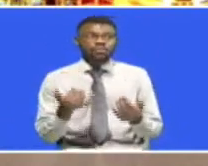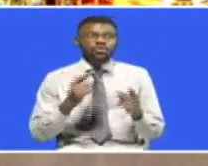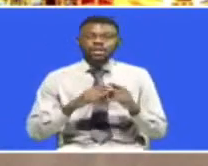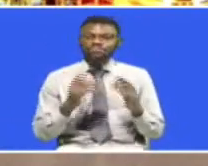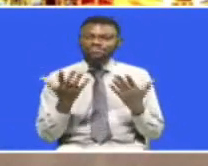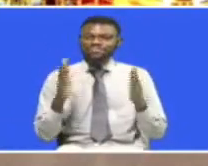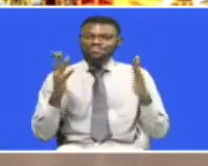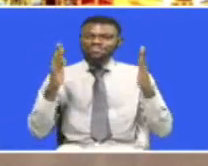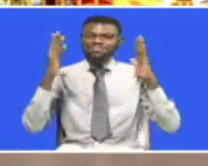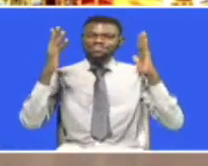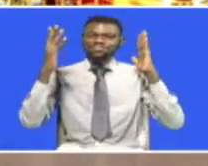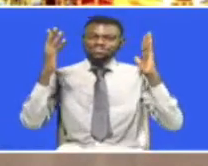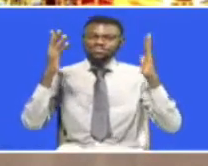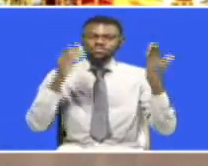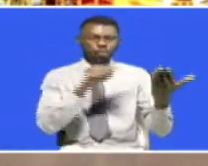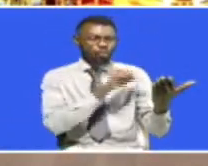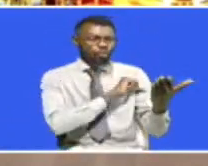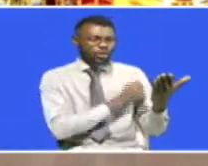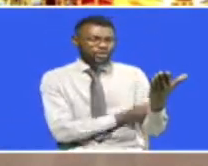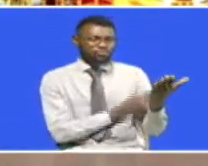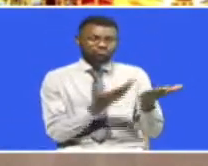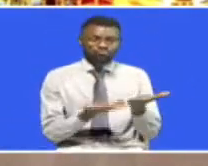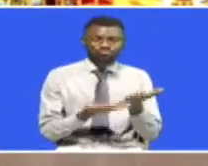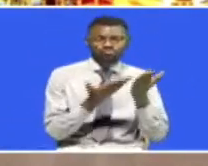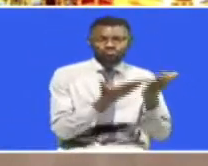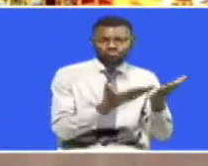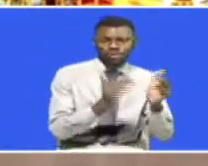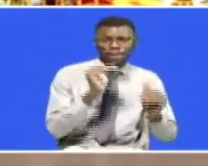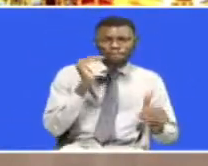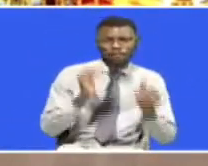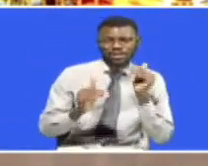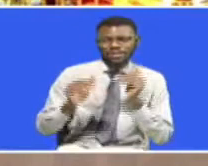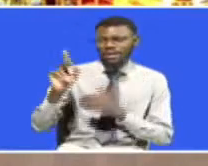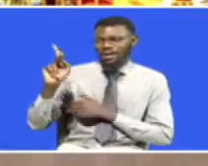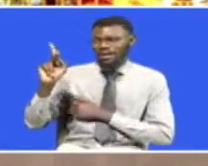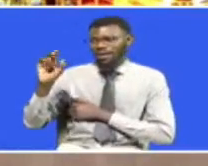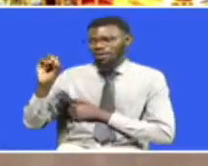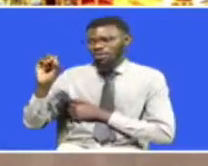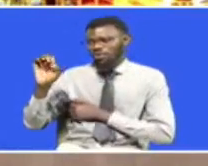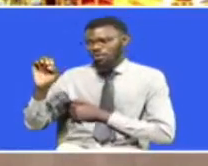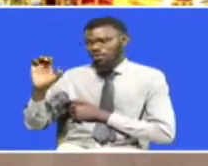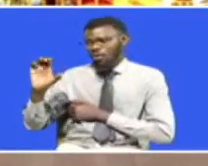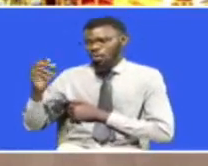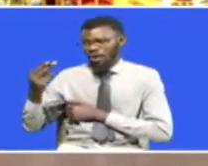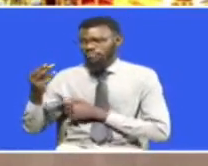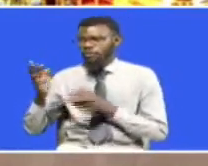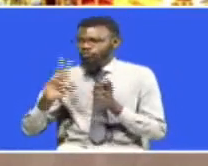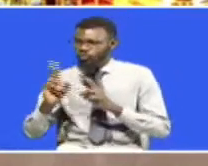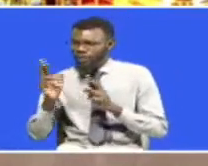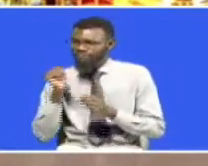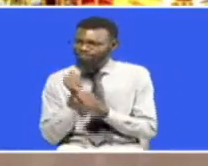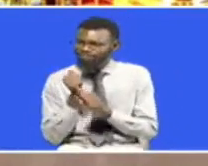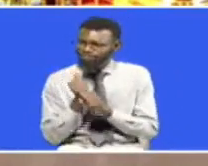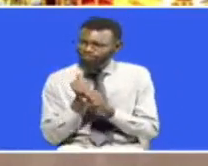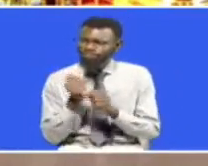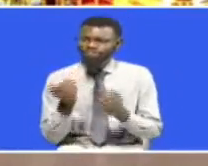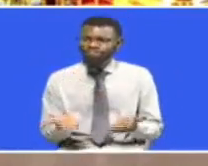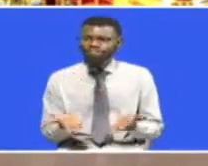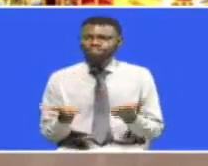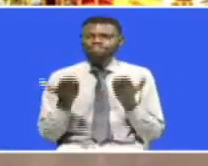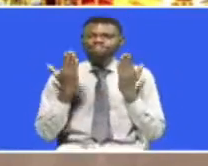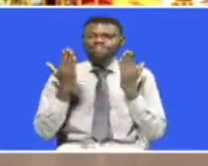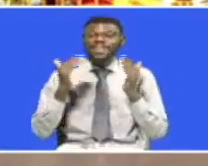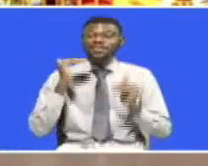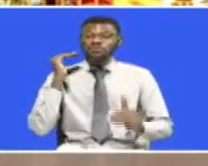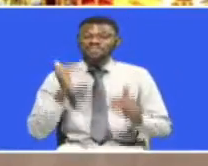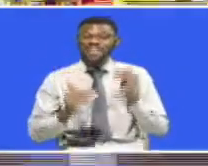hafla ya kupokezwa mamlaka, Professor Koech alielezea kujitolea kwake katika kufanikisha mipango ya chuo hicho ili kuimarika